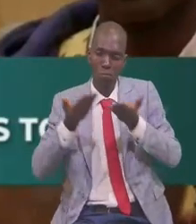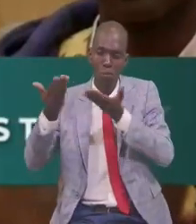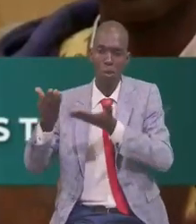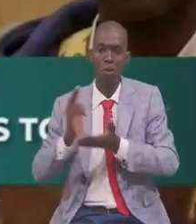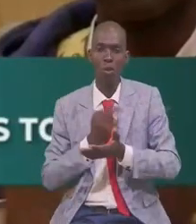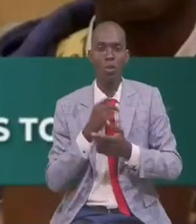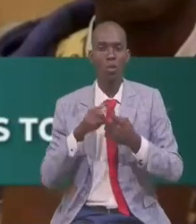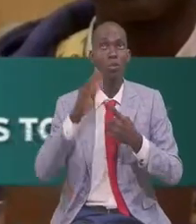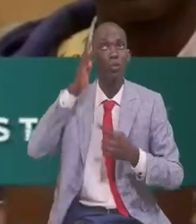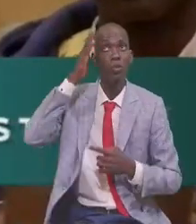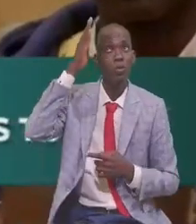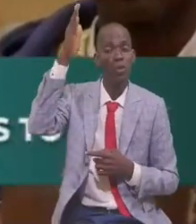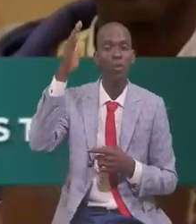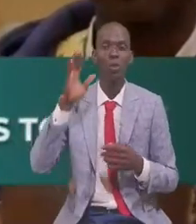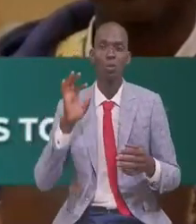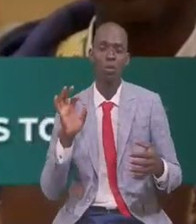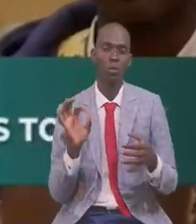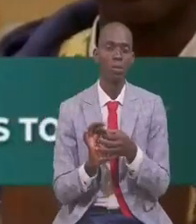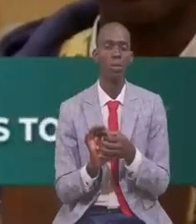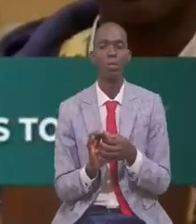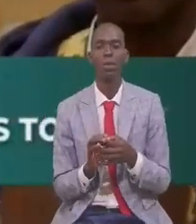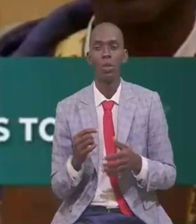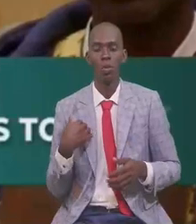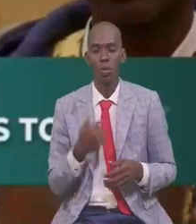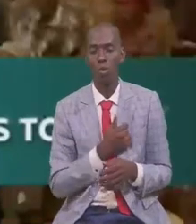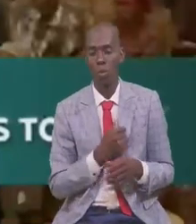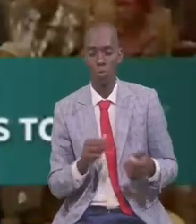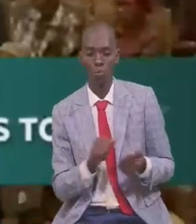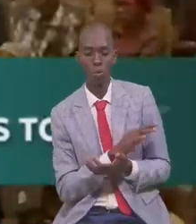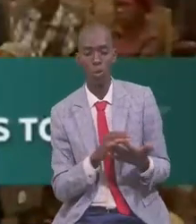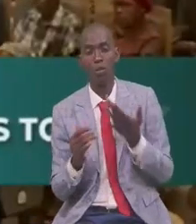qui nous lient aux engagements futurs.